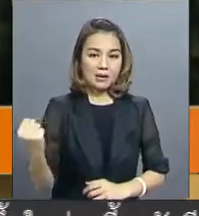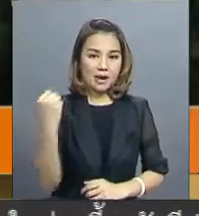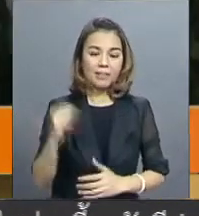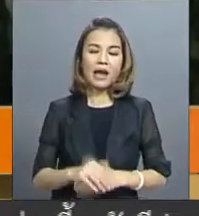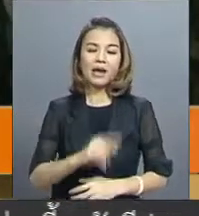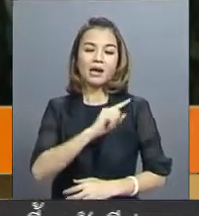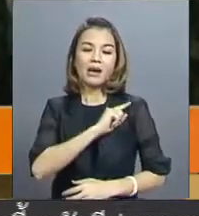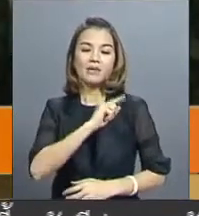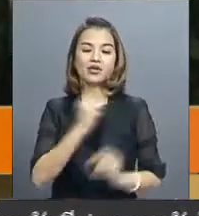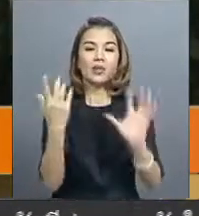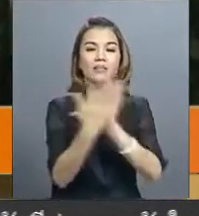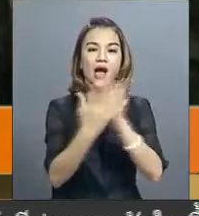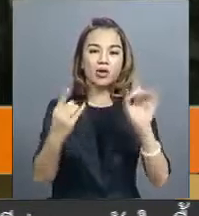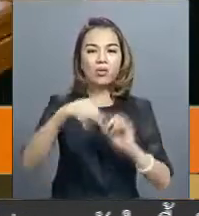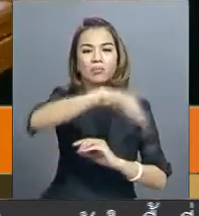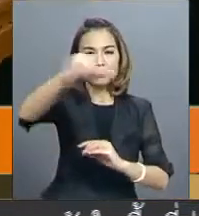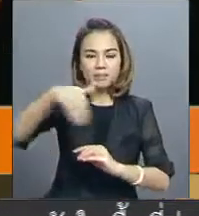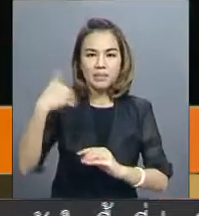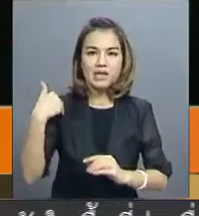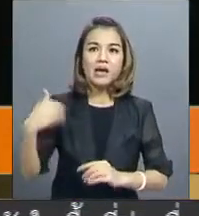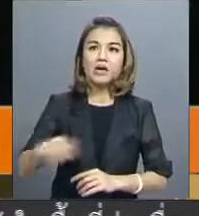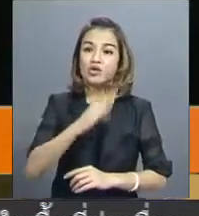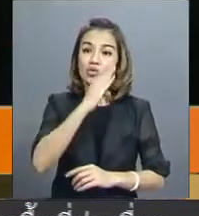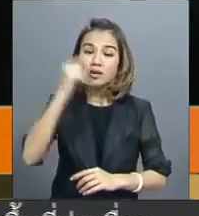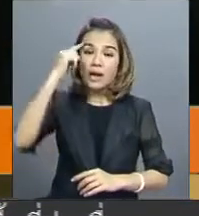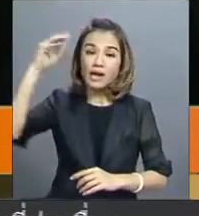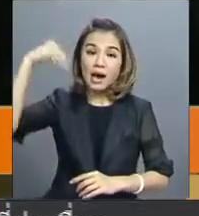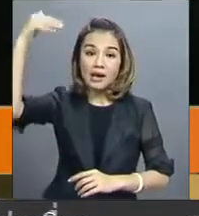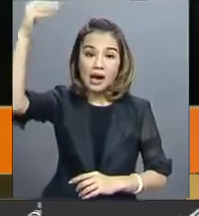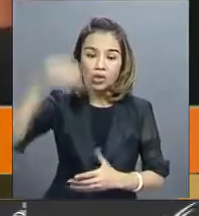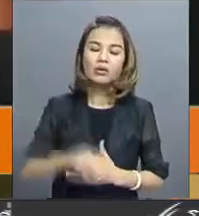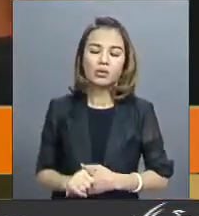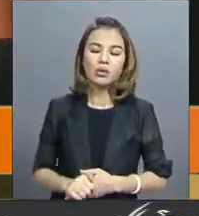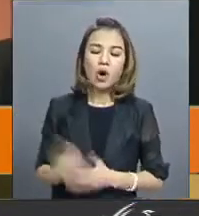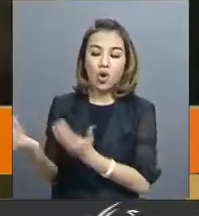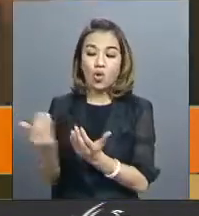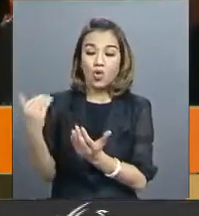รวมมากขึ้นในอนาคตหากมีลูกชายก็จะให้ลูกสมัครทหารเกณ